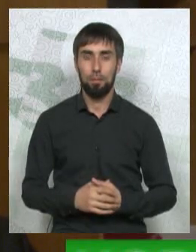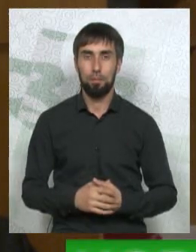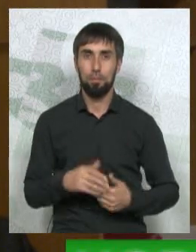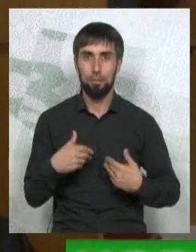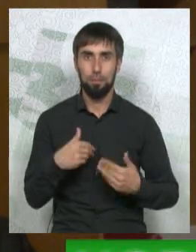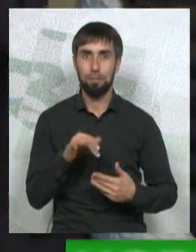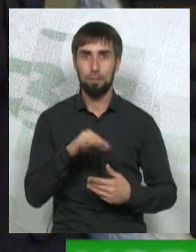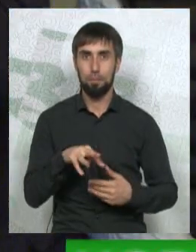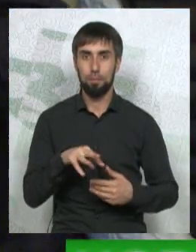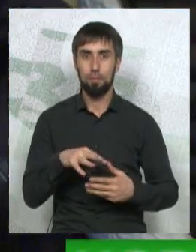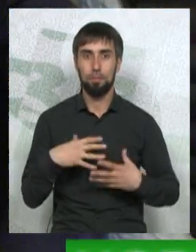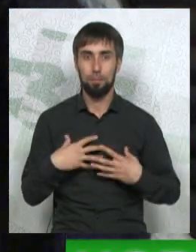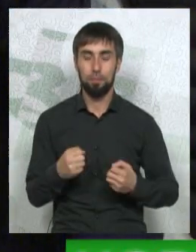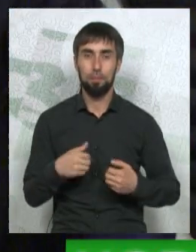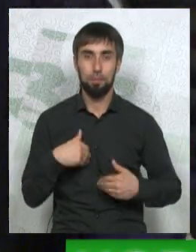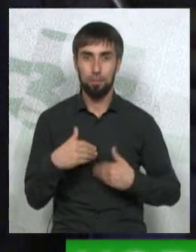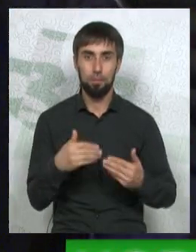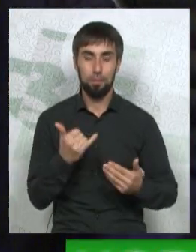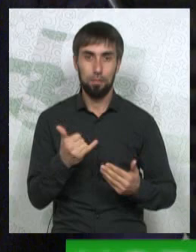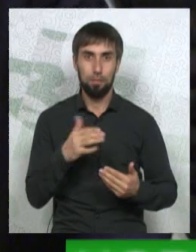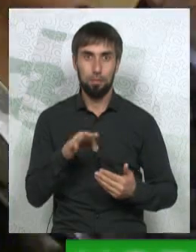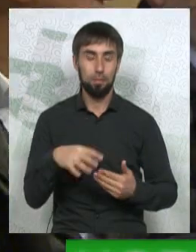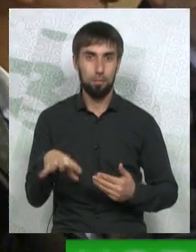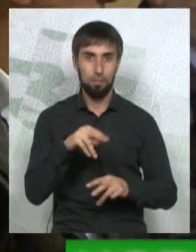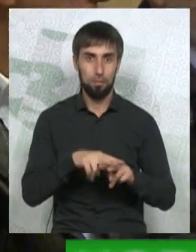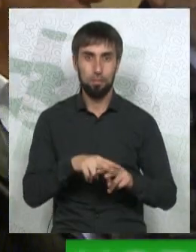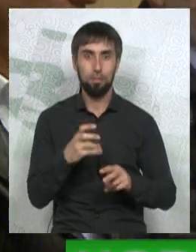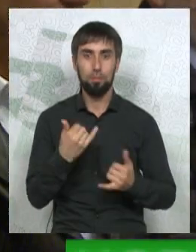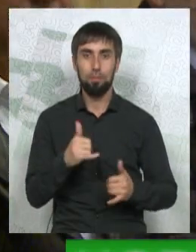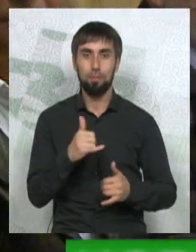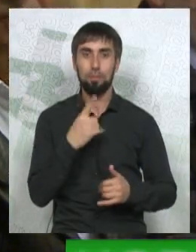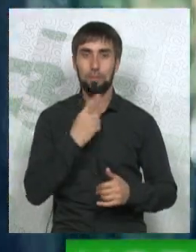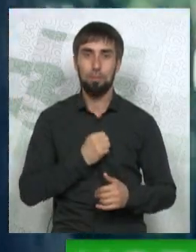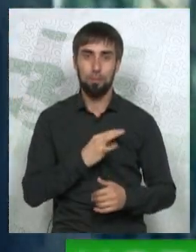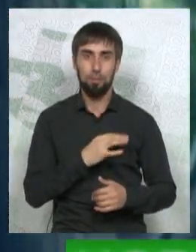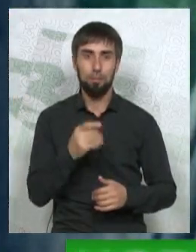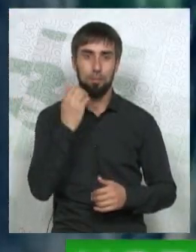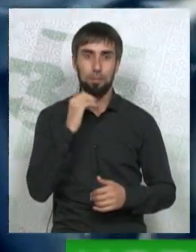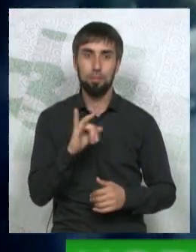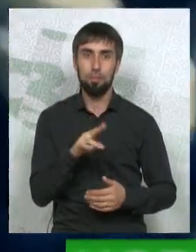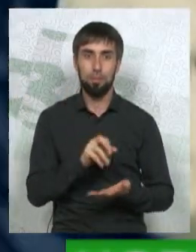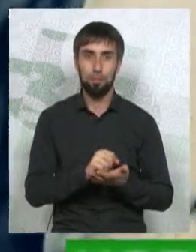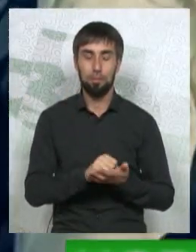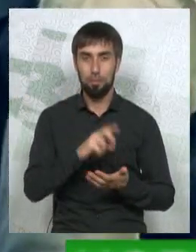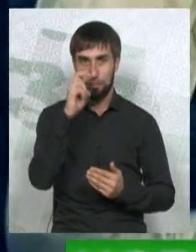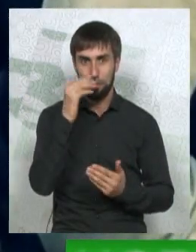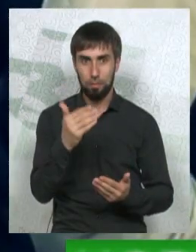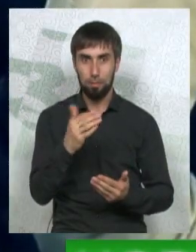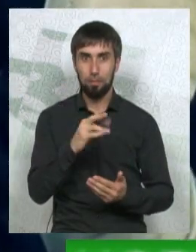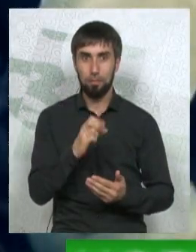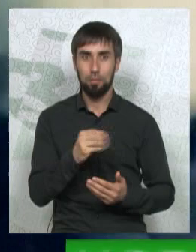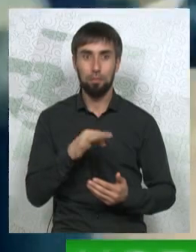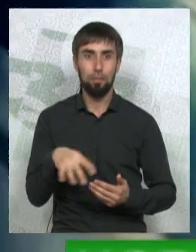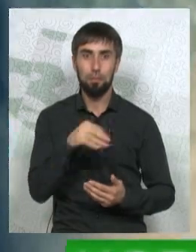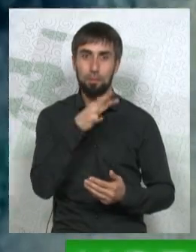Желаю им здоровья. Поздравления сегодня звучат отовсюду. Это неудивительно, ведь военная разведка – старейший вид деятельности государства. Она во